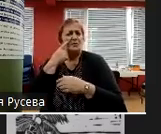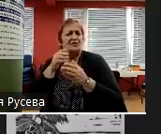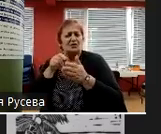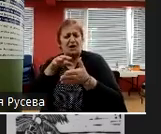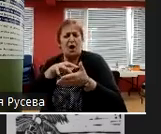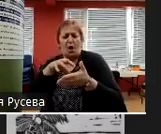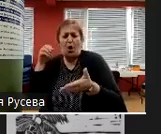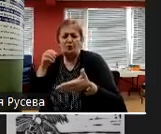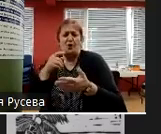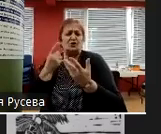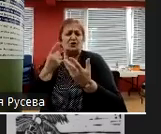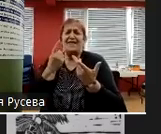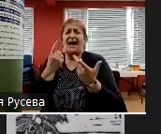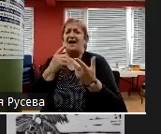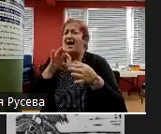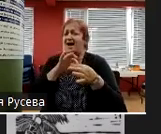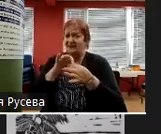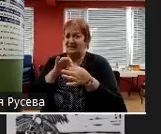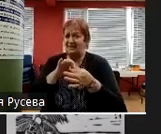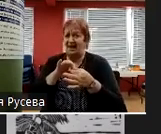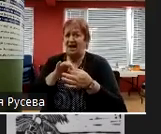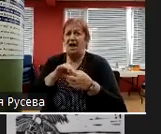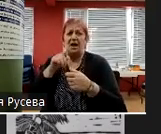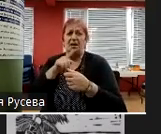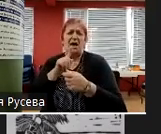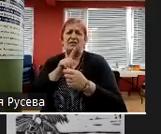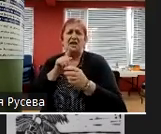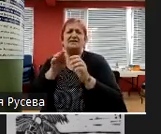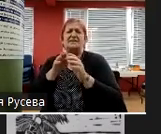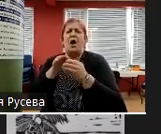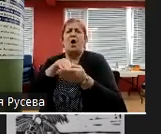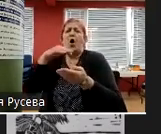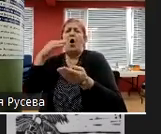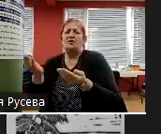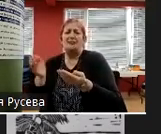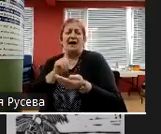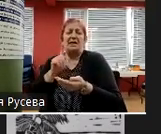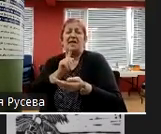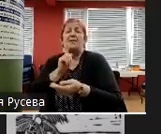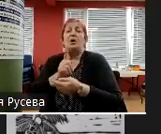отвориш дадена връзка и тя да не се отваря, да не може да се намери.